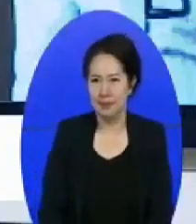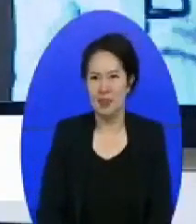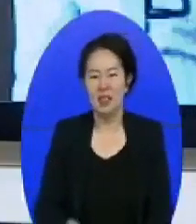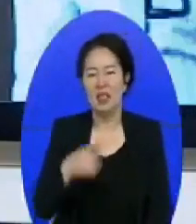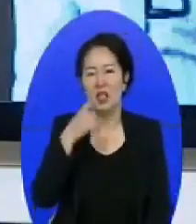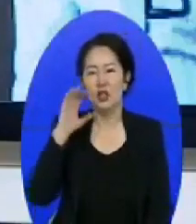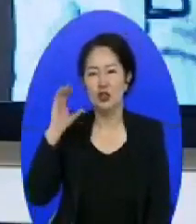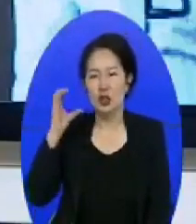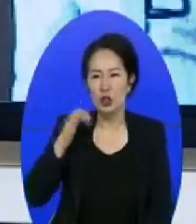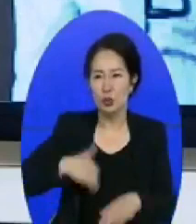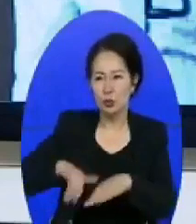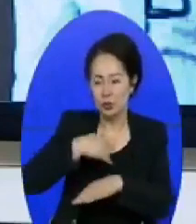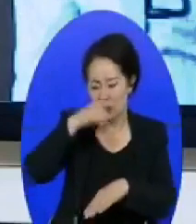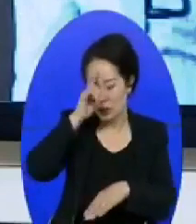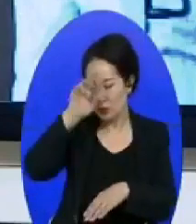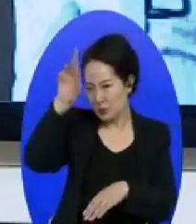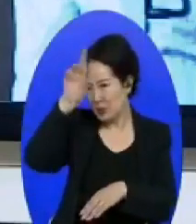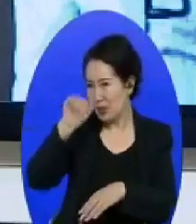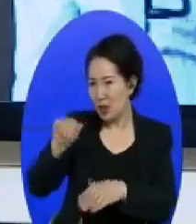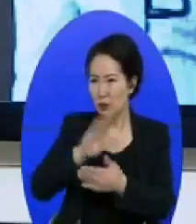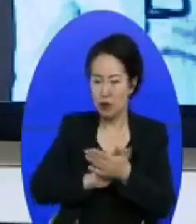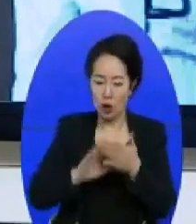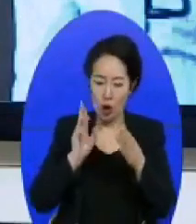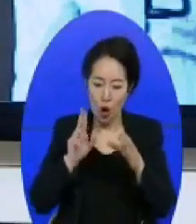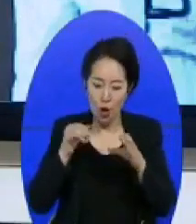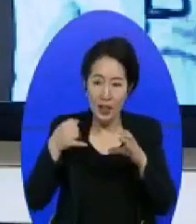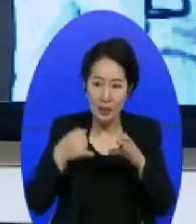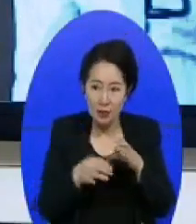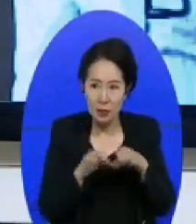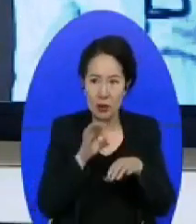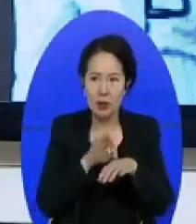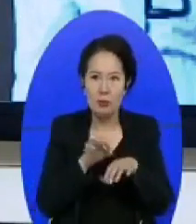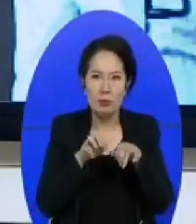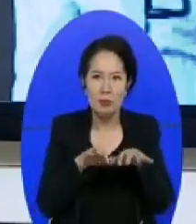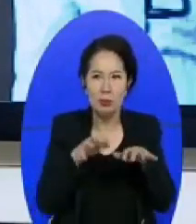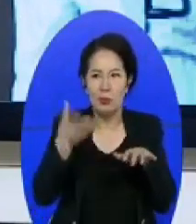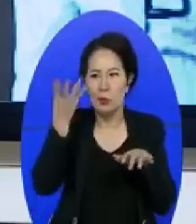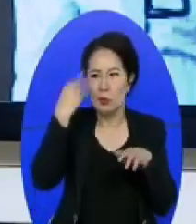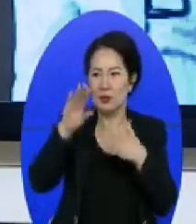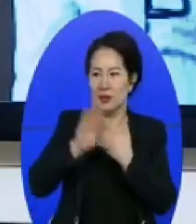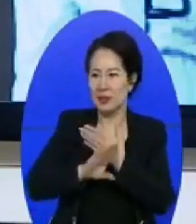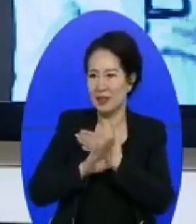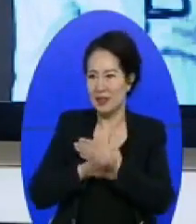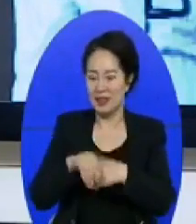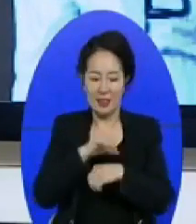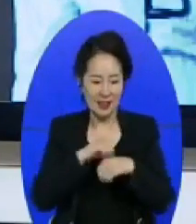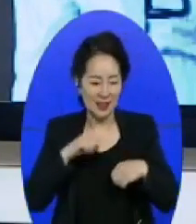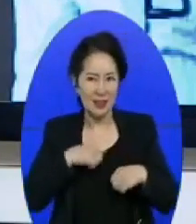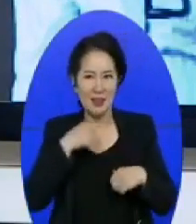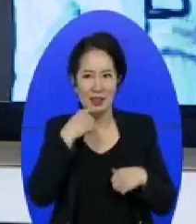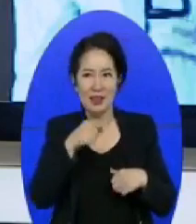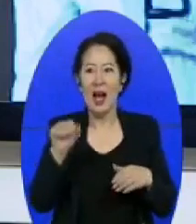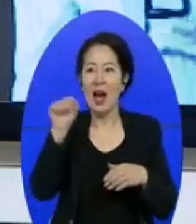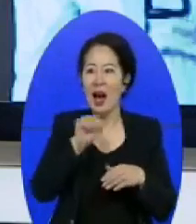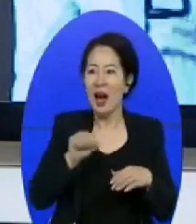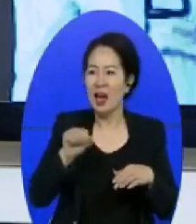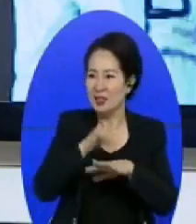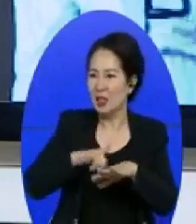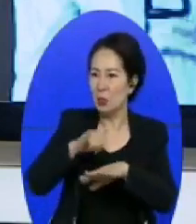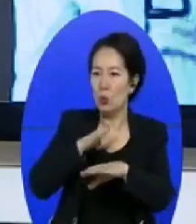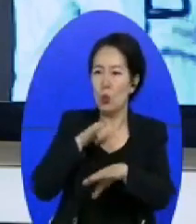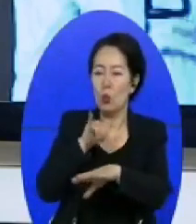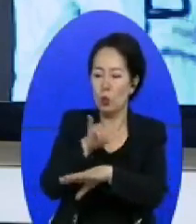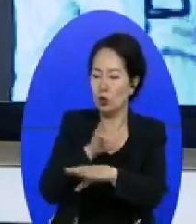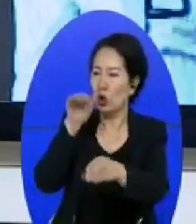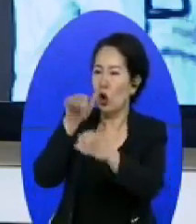Бүгд найрамдах Солонгос улсын эрүүл мэндийн яам шин төрлийн коронавирусын тархалтаас үрдчлэн сэргийлгүүднээс иргэдээ Азийн зарим улс орнуудад